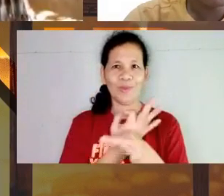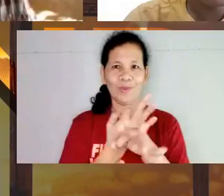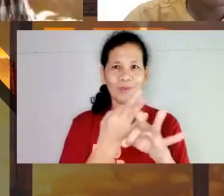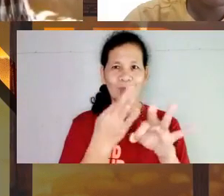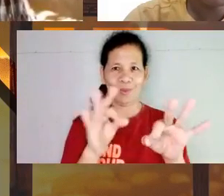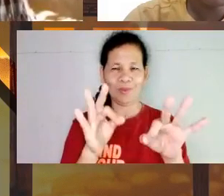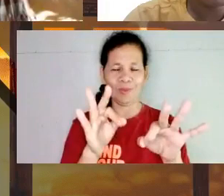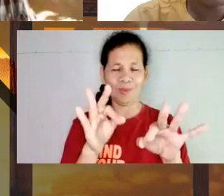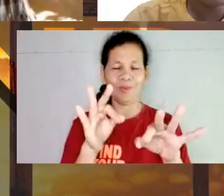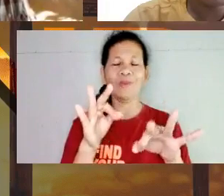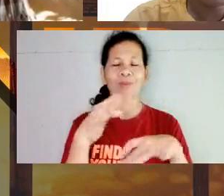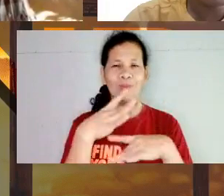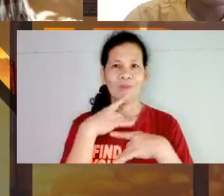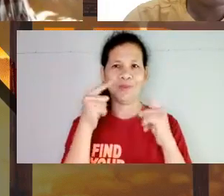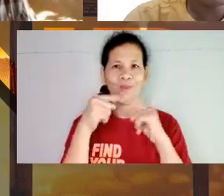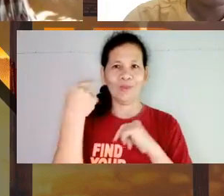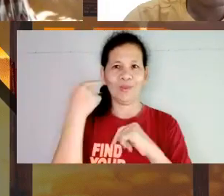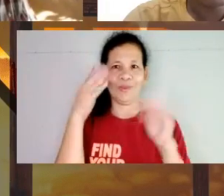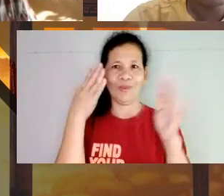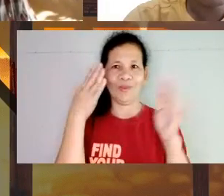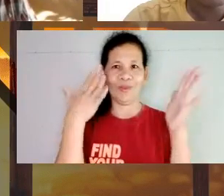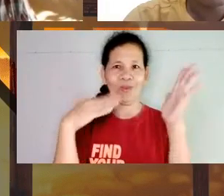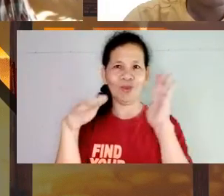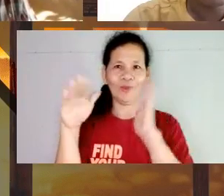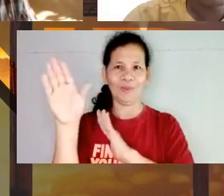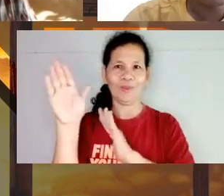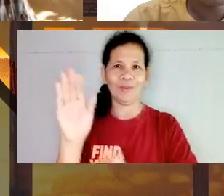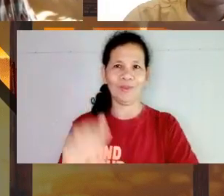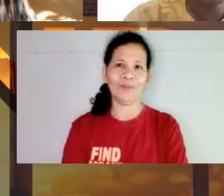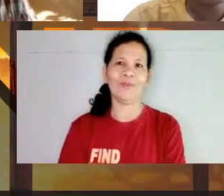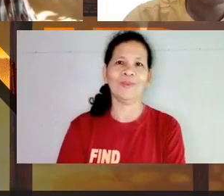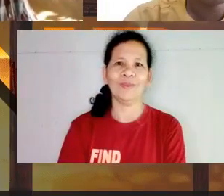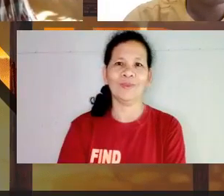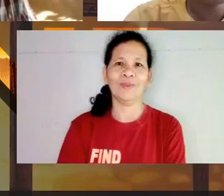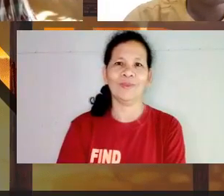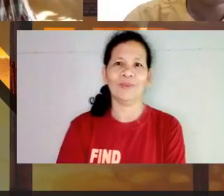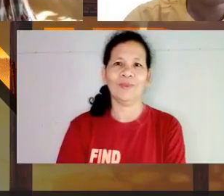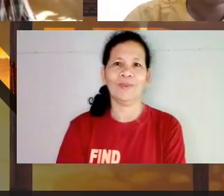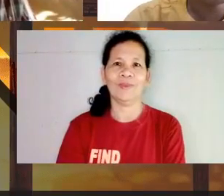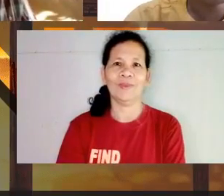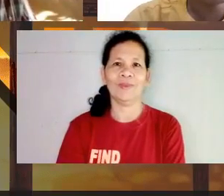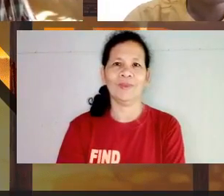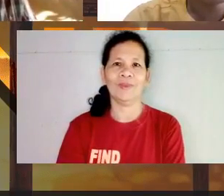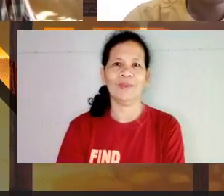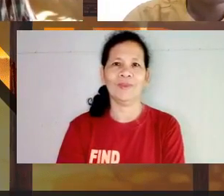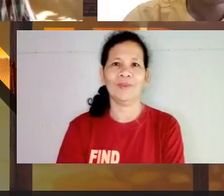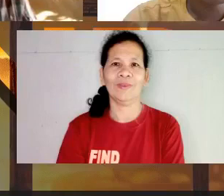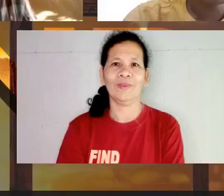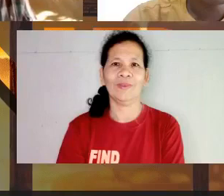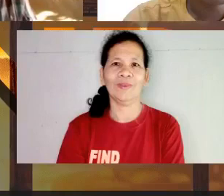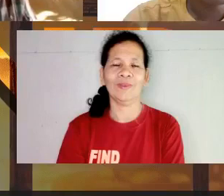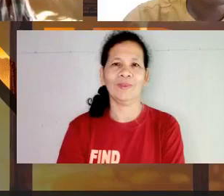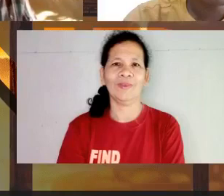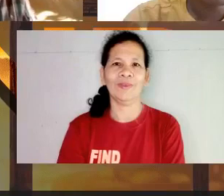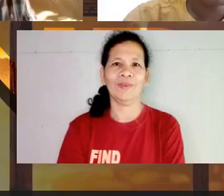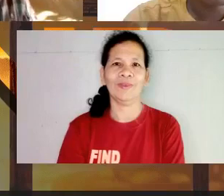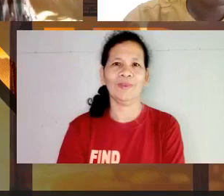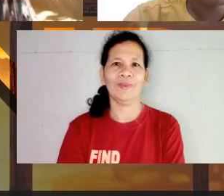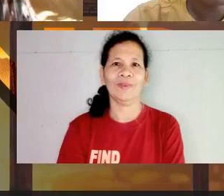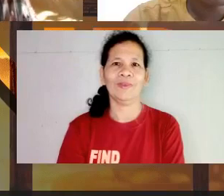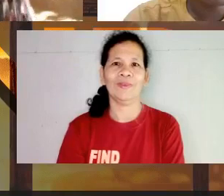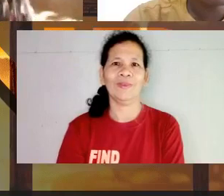makalangit. Okay? Parang marami si napakasigla ni Sister Daling